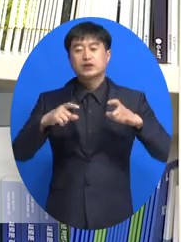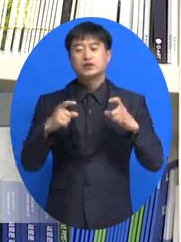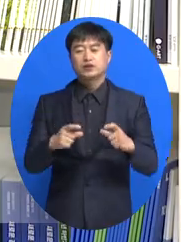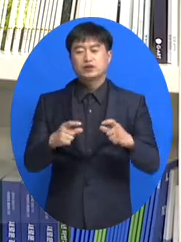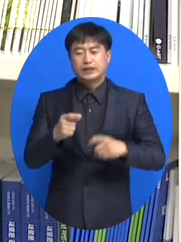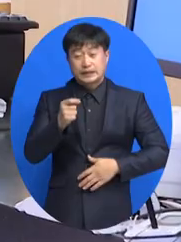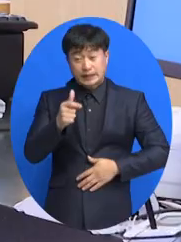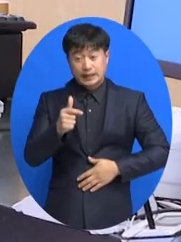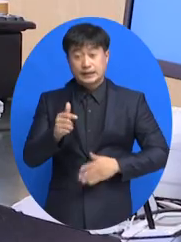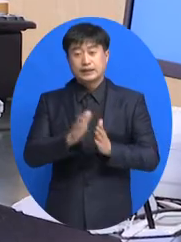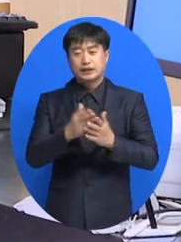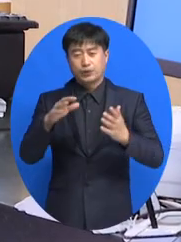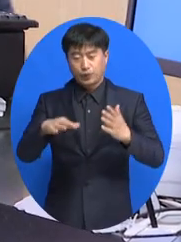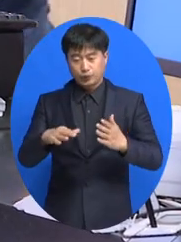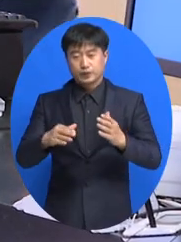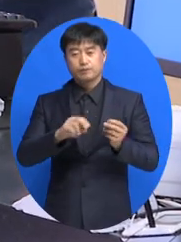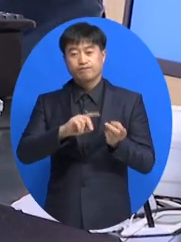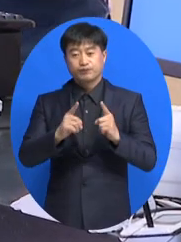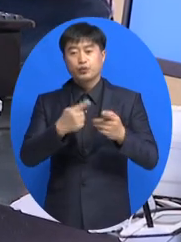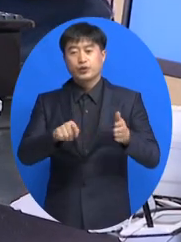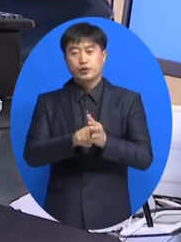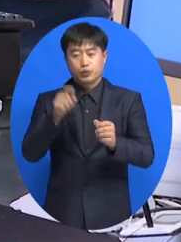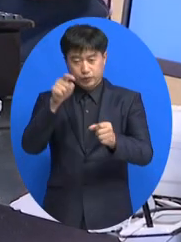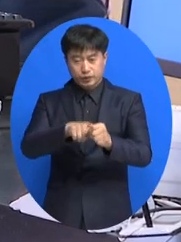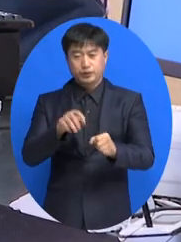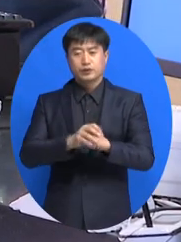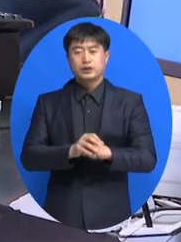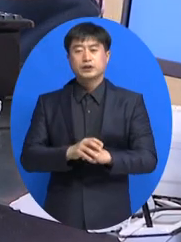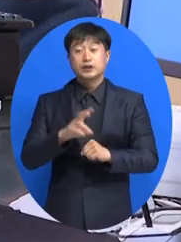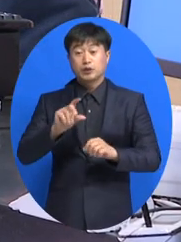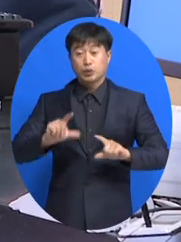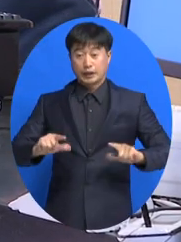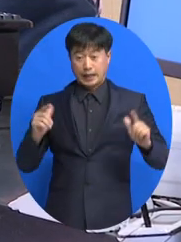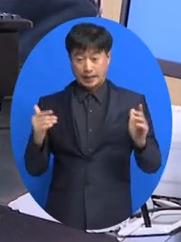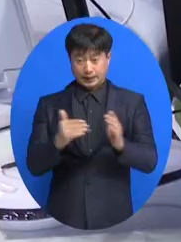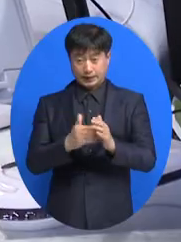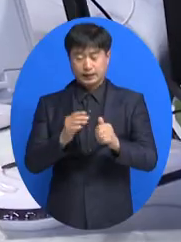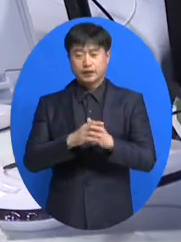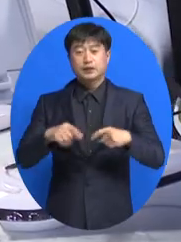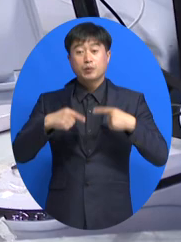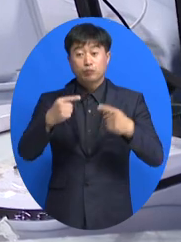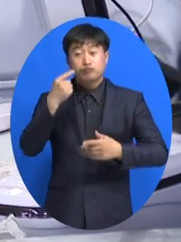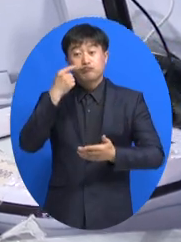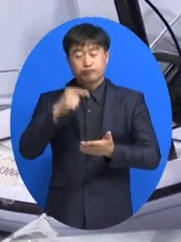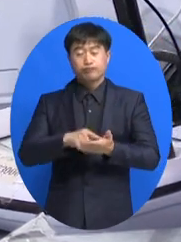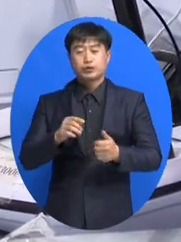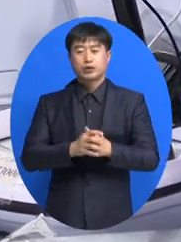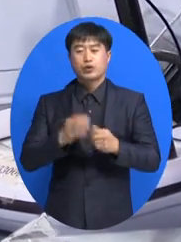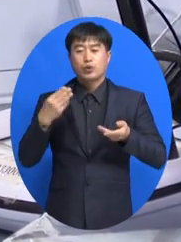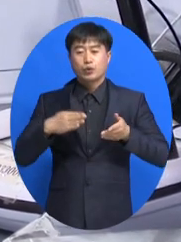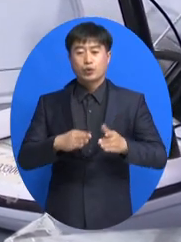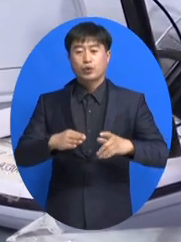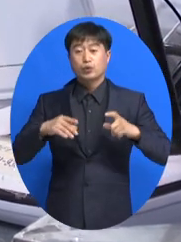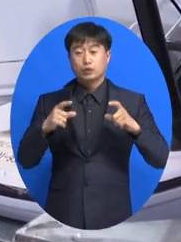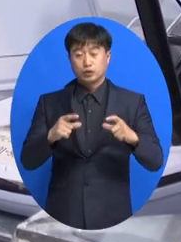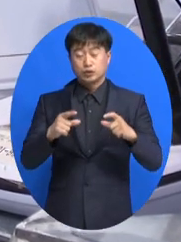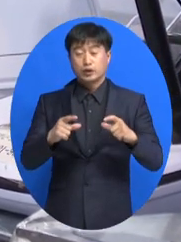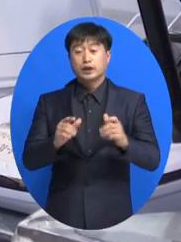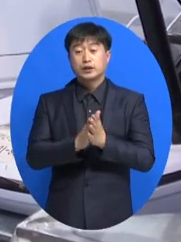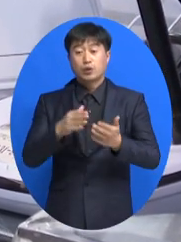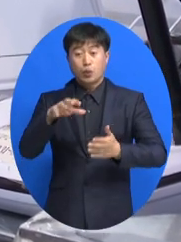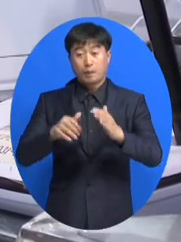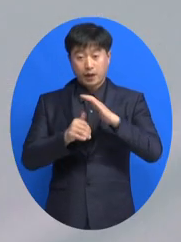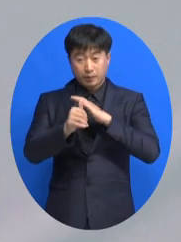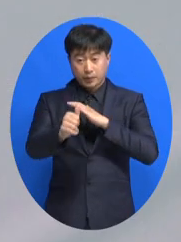시작하게 되었습니다. 이달 25일까지 진행하는데 참여 방법도 간단합니다. 경기도 지역